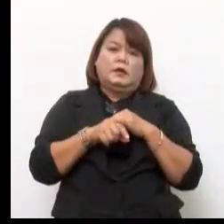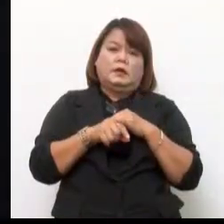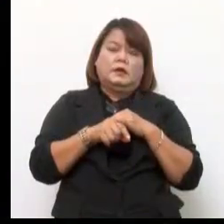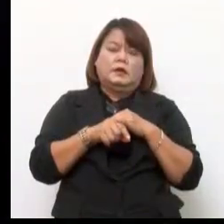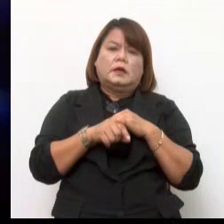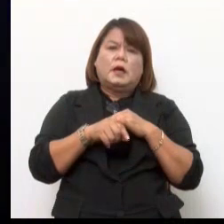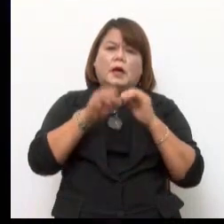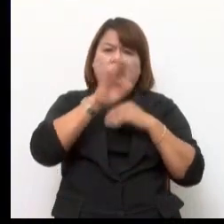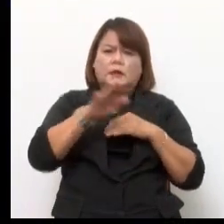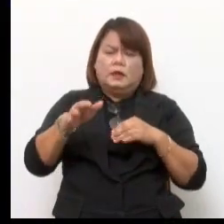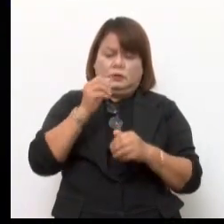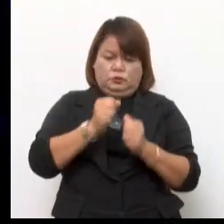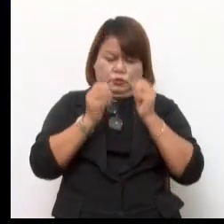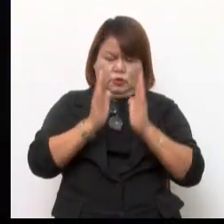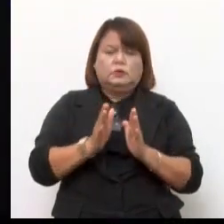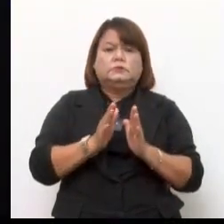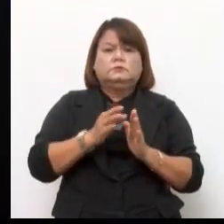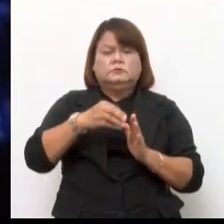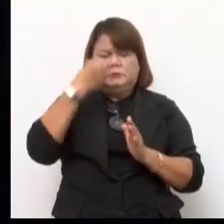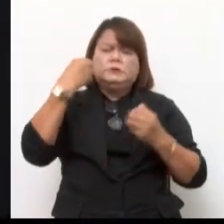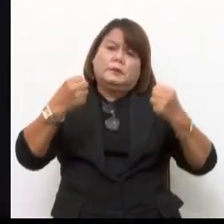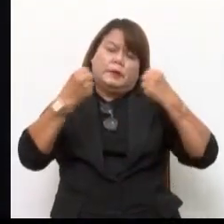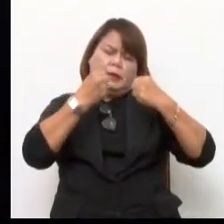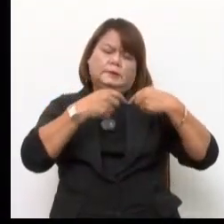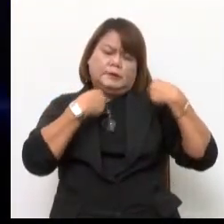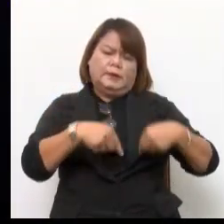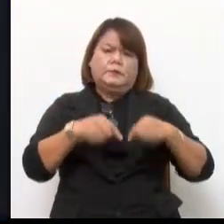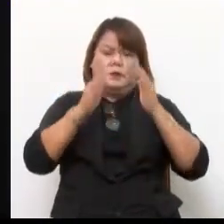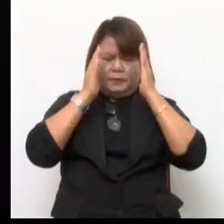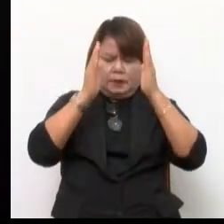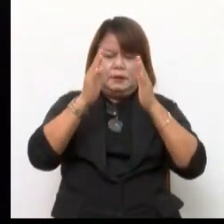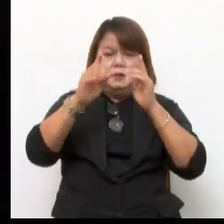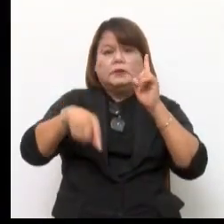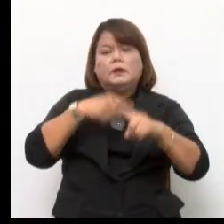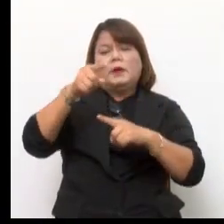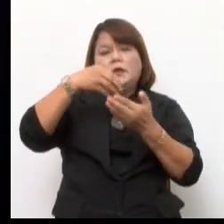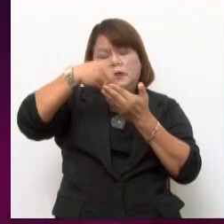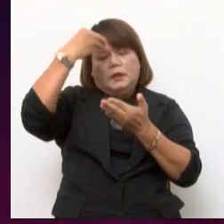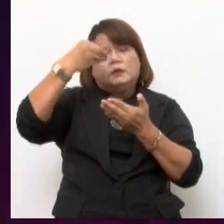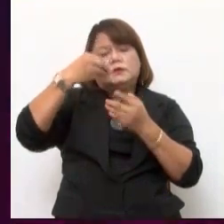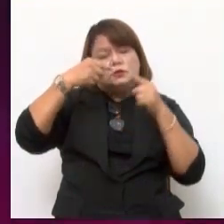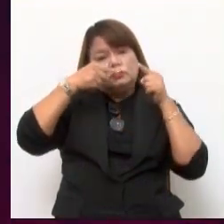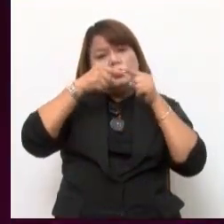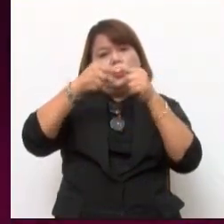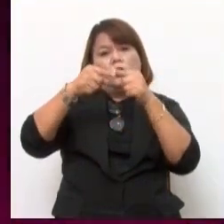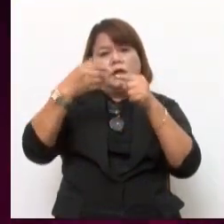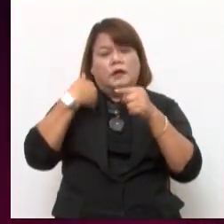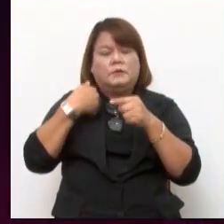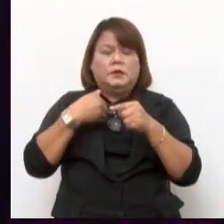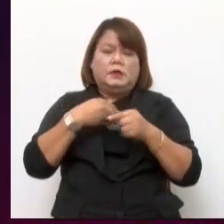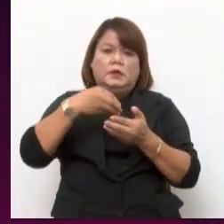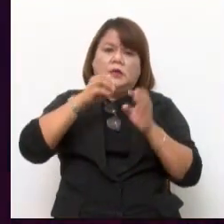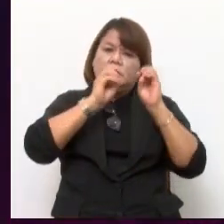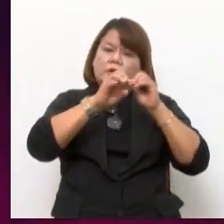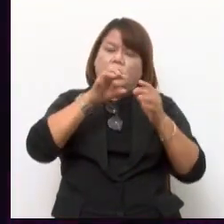ครับได้มีแรงบันดาลใจมีความมุ่งมั่นที่จะไปต่อแล้วก็มีติวเตอร์ที่ให้เลือก